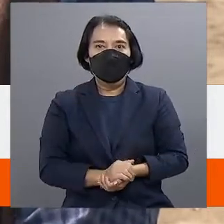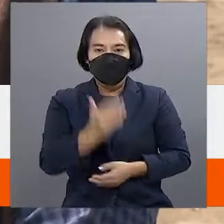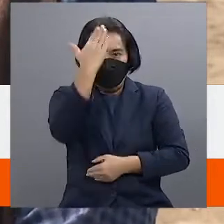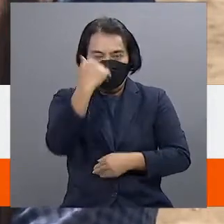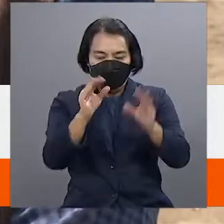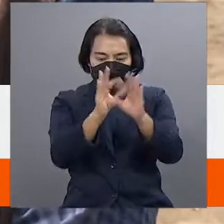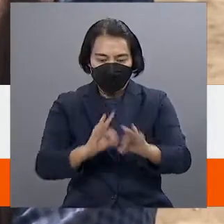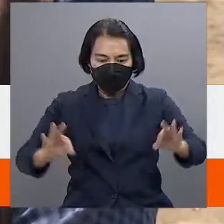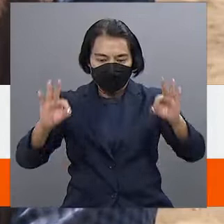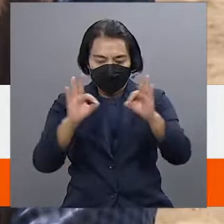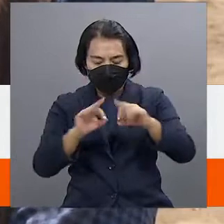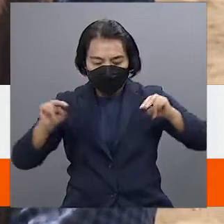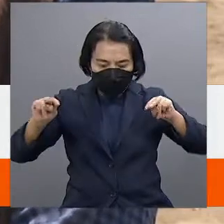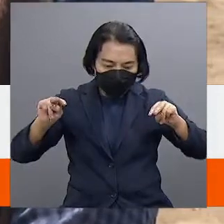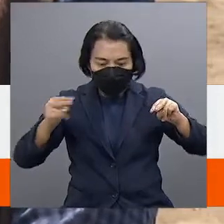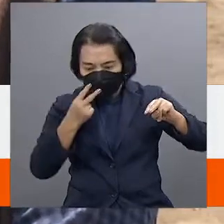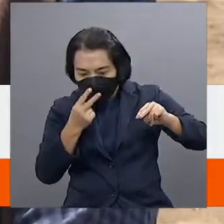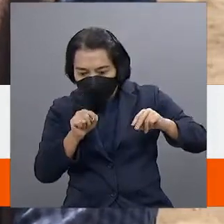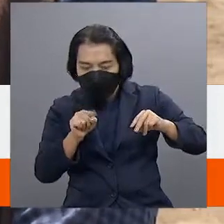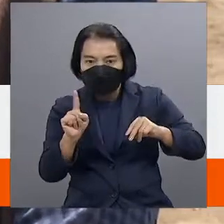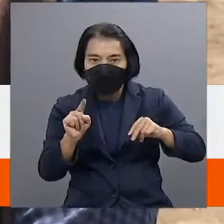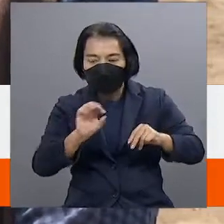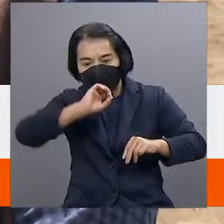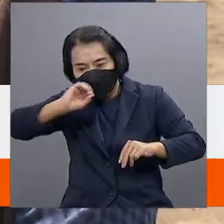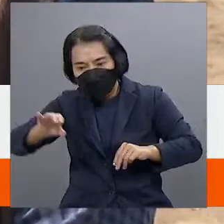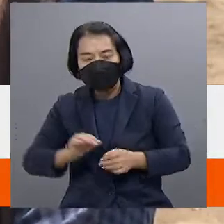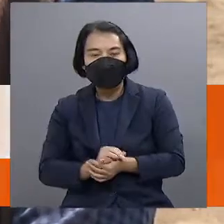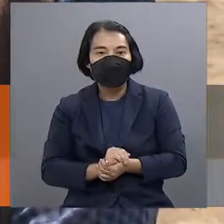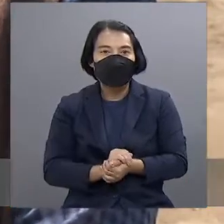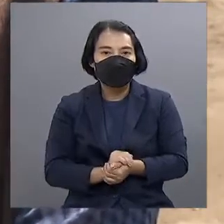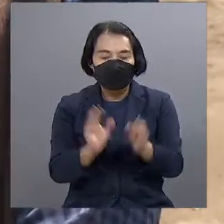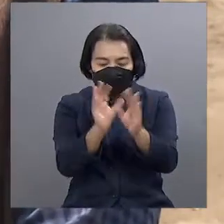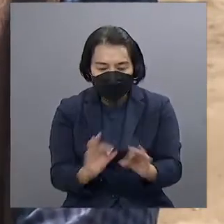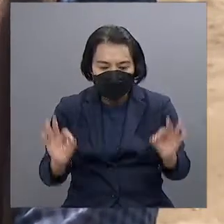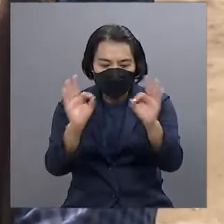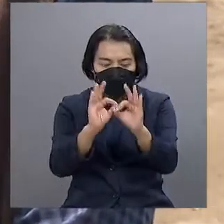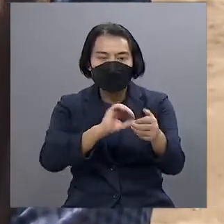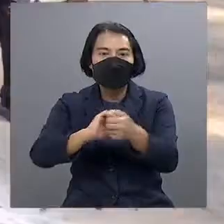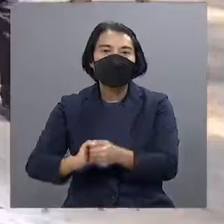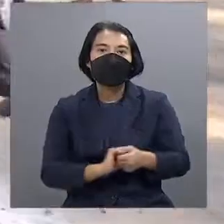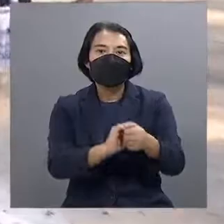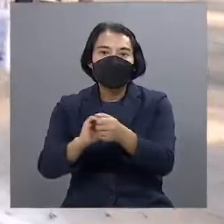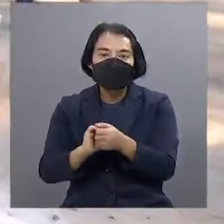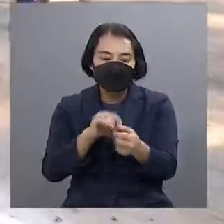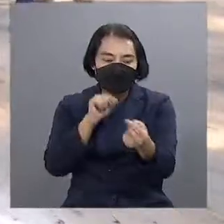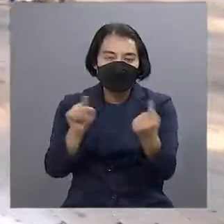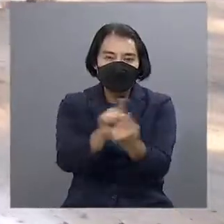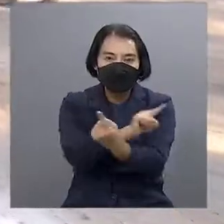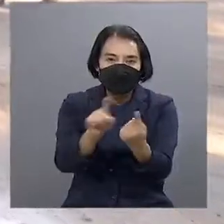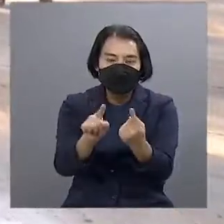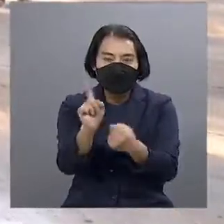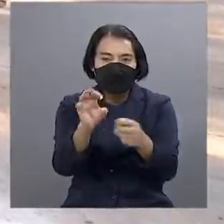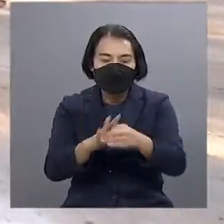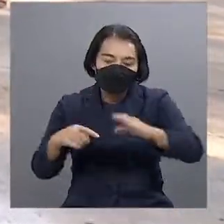มองแจ้งเบาะแสนะครับแล้วก็ก็ร่วมกันในการสร้างสังคมที่ไม่ทนต่อการทุจริตและ